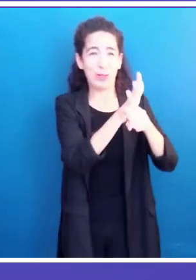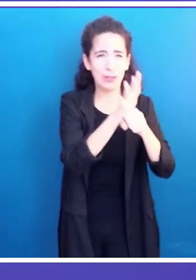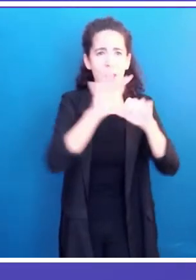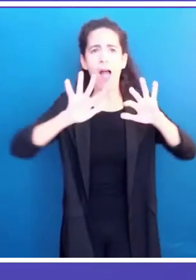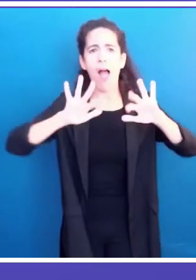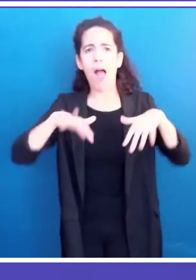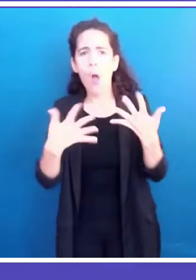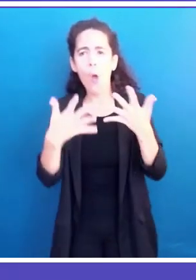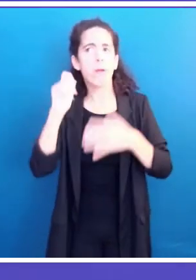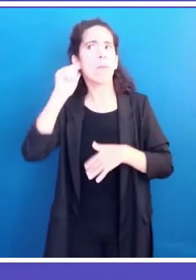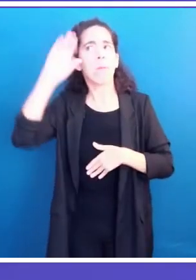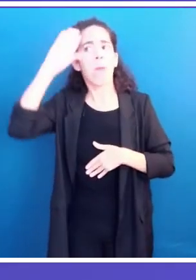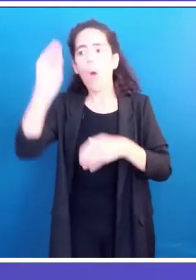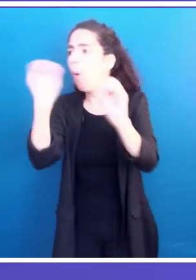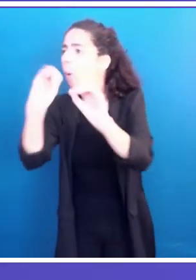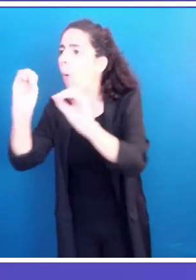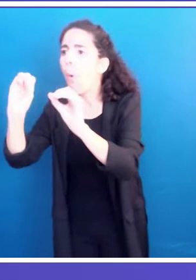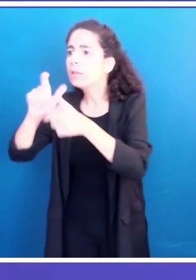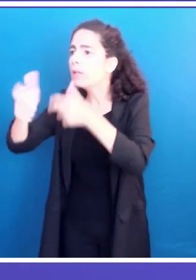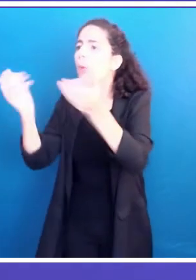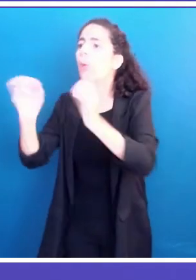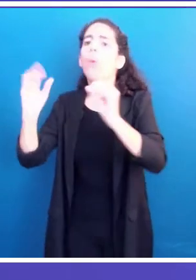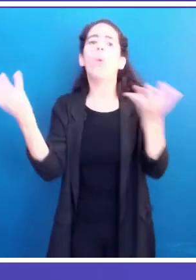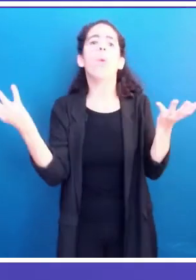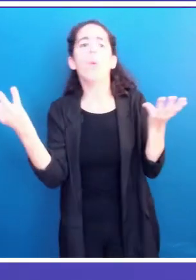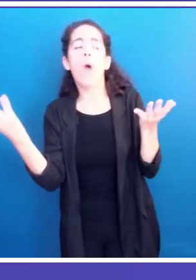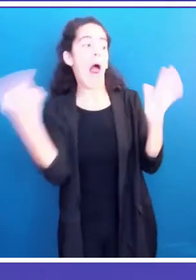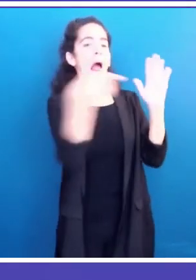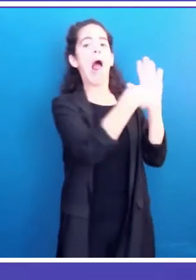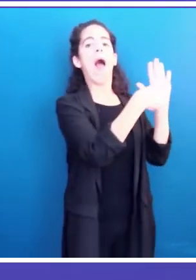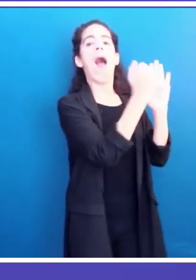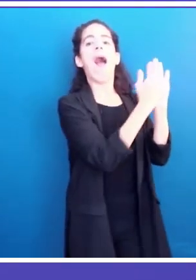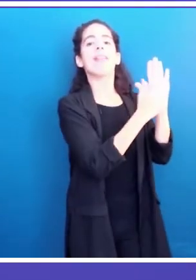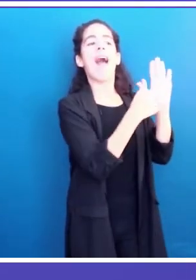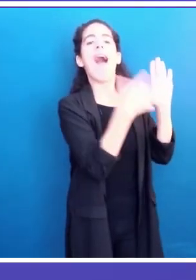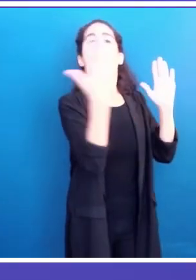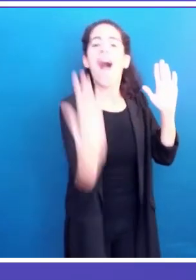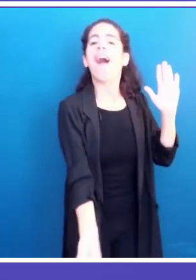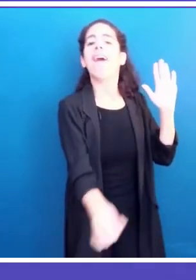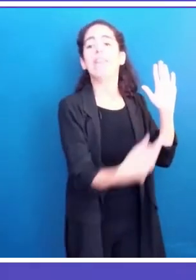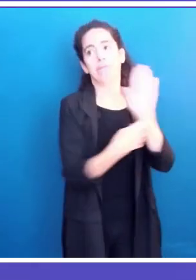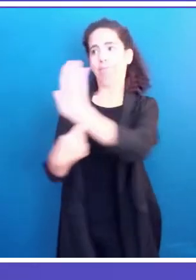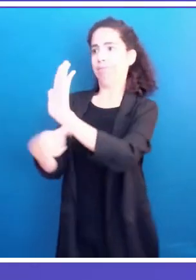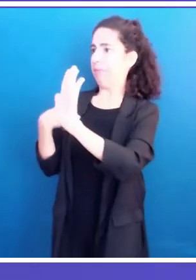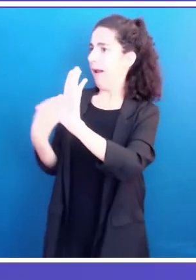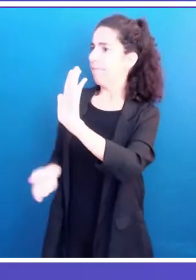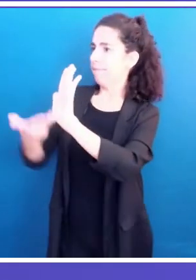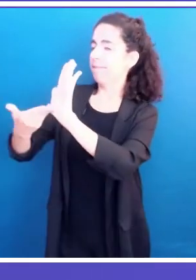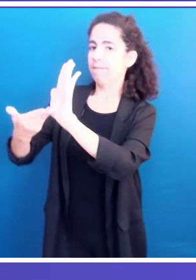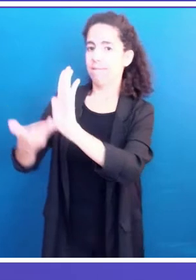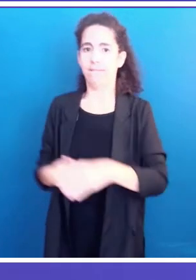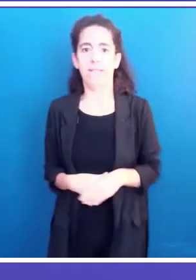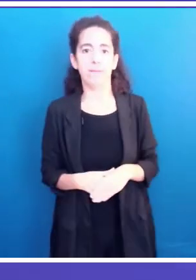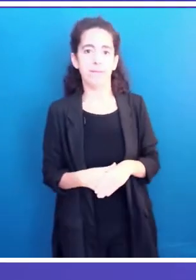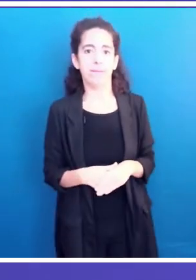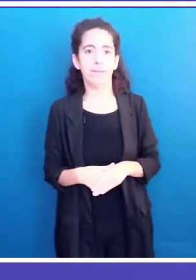كافة الممارسات الفضلة والتدابير التي نراها في كافة الأماكن من خلال منصة تبادل الأفكار والأراء. علينا أن نرى